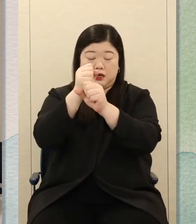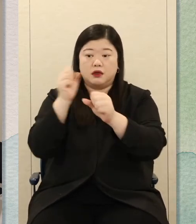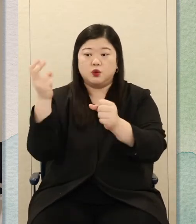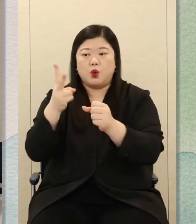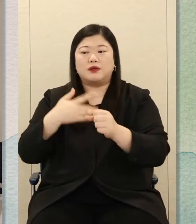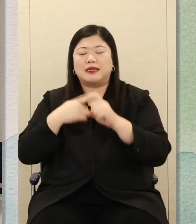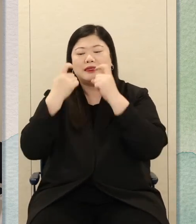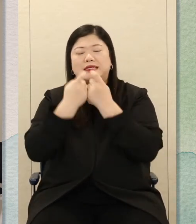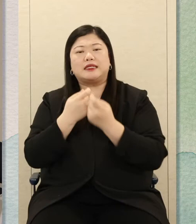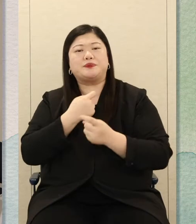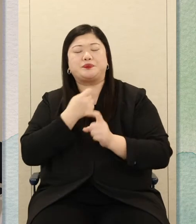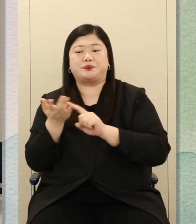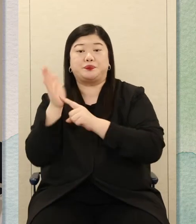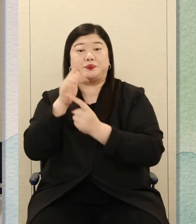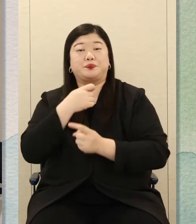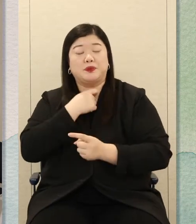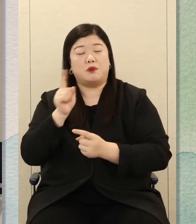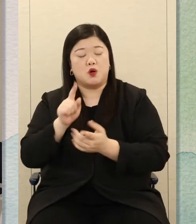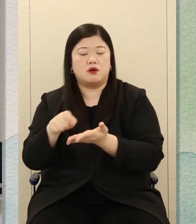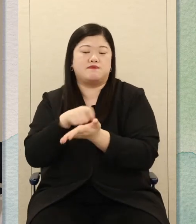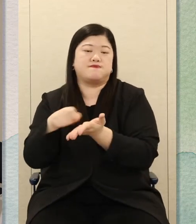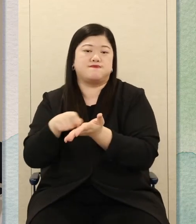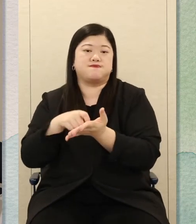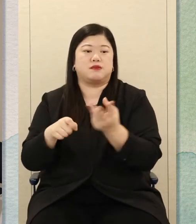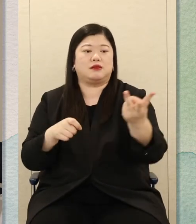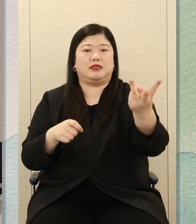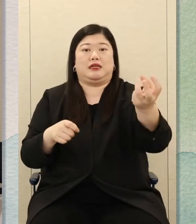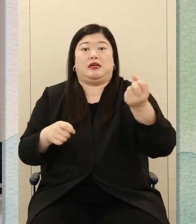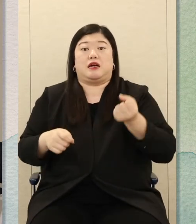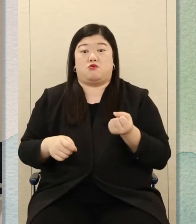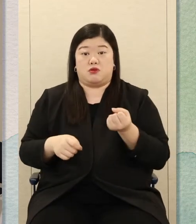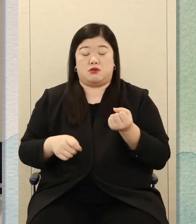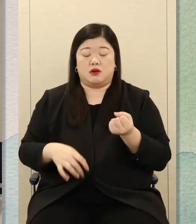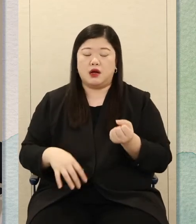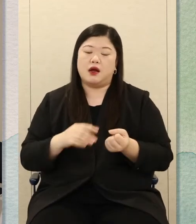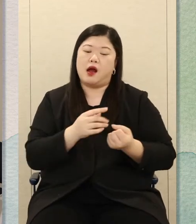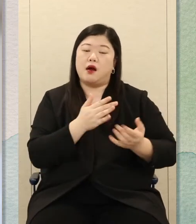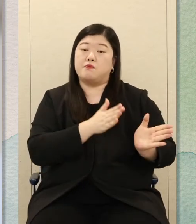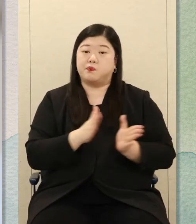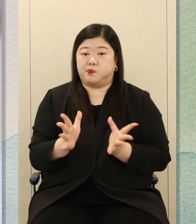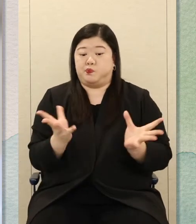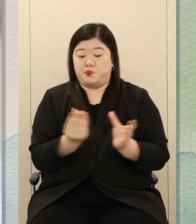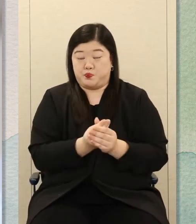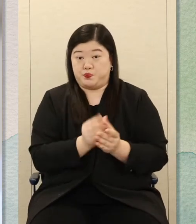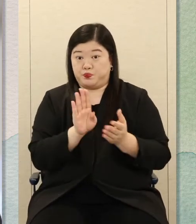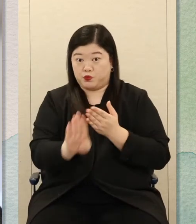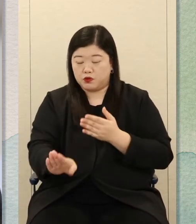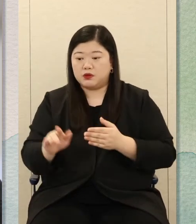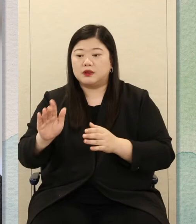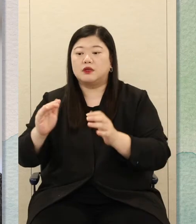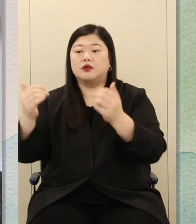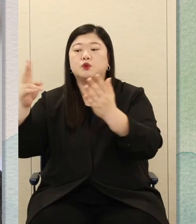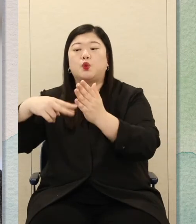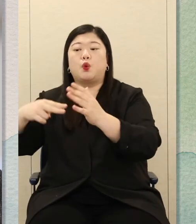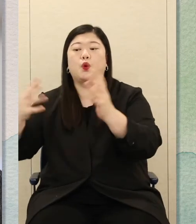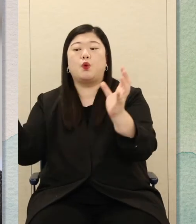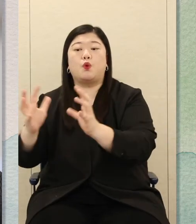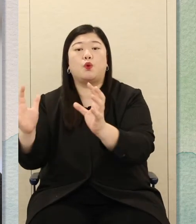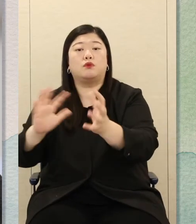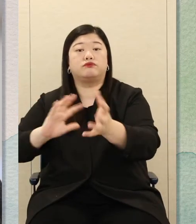되는데 외국에 같은 경우에는 도서관에 이거를 책별로 다 붙여놨어요. 독서 토론 모임을 자주